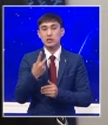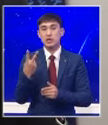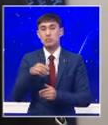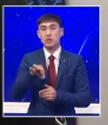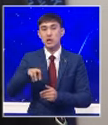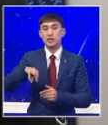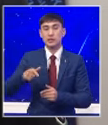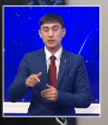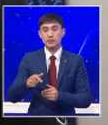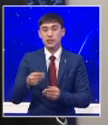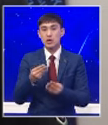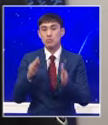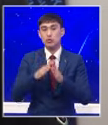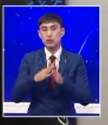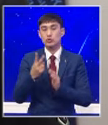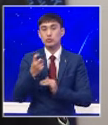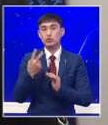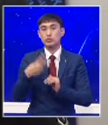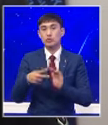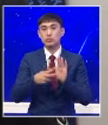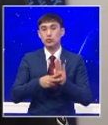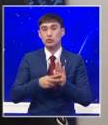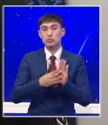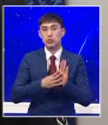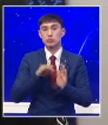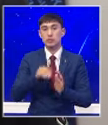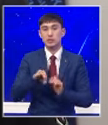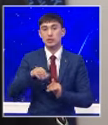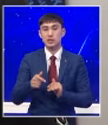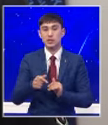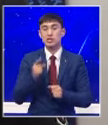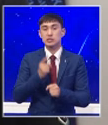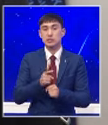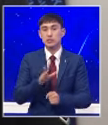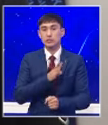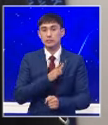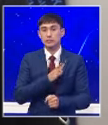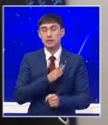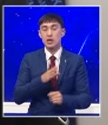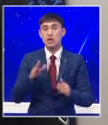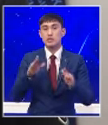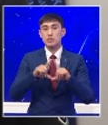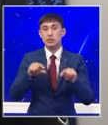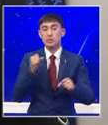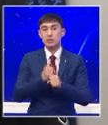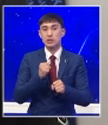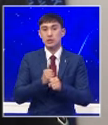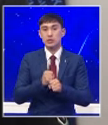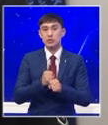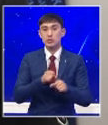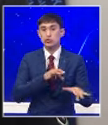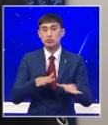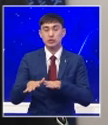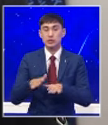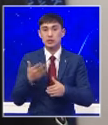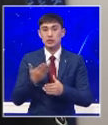теңге болатын мүлікке және 129 миллион теңге мөлшерін ақшалай қаражатқа тыйым салынды. Департаментпен атқарылған превентивті